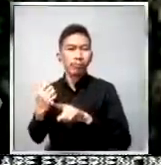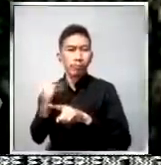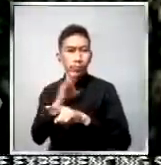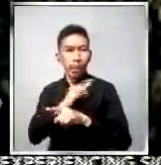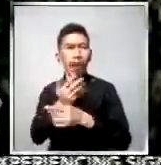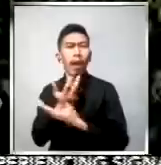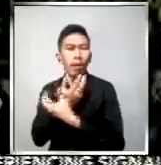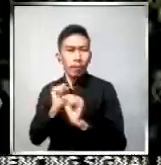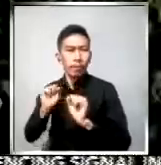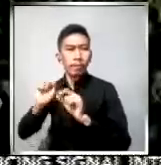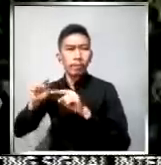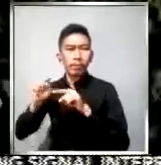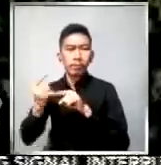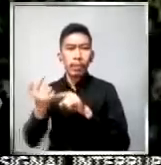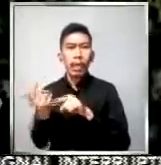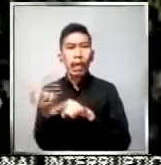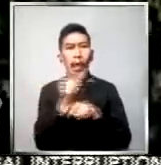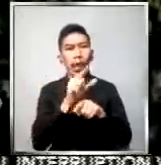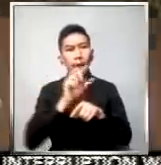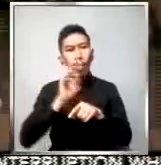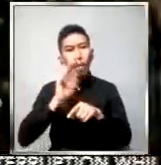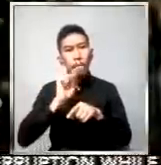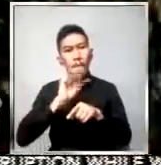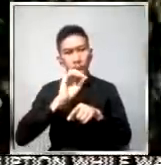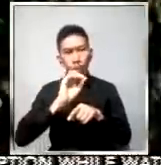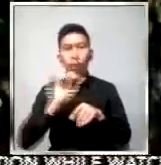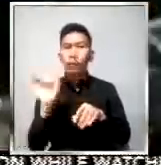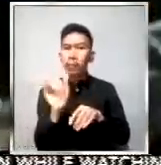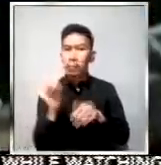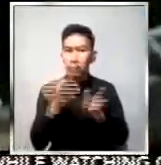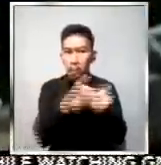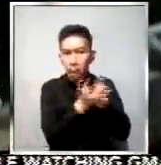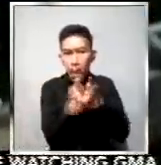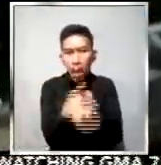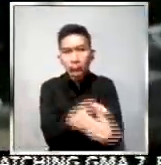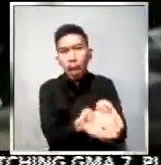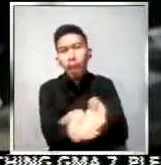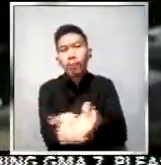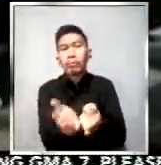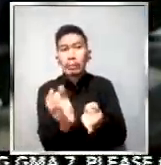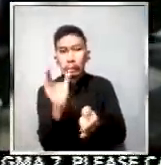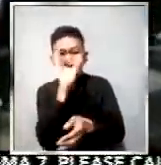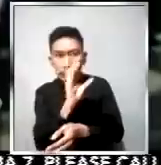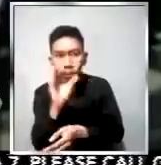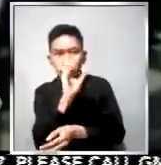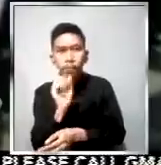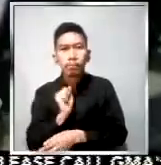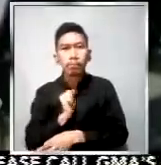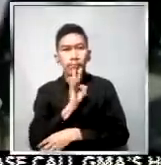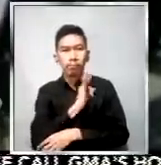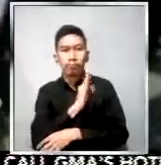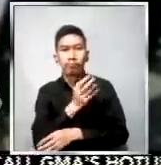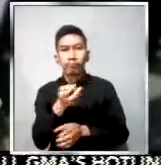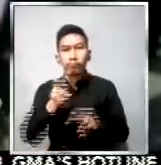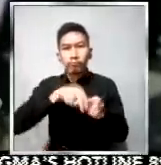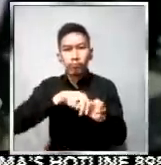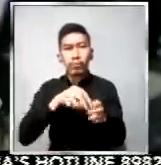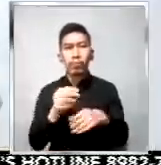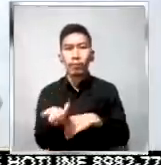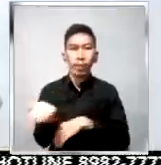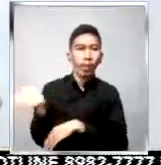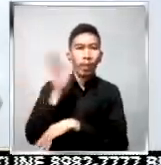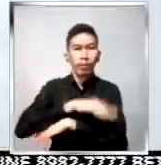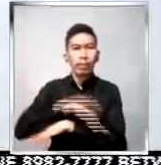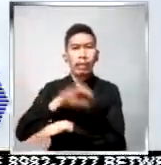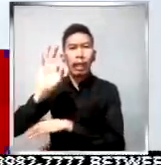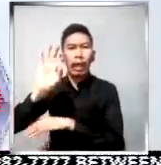ang isang fishing vessel. Kasalukuyan pang hinahanap ang mga sakay nito. Sa buong araw, may 9 pang sasakyang pandagat ang sumadsad at humingi